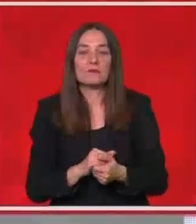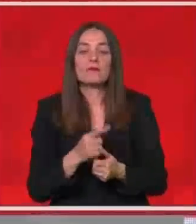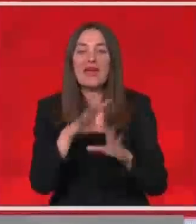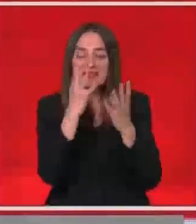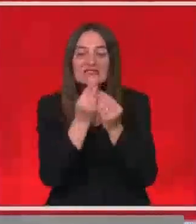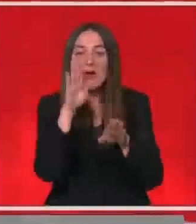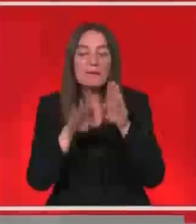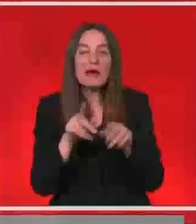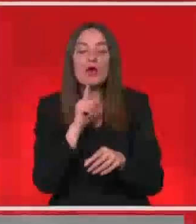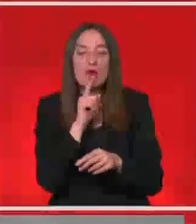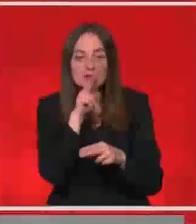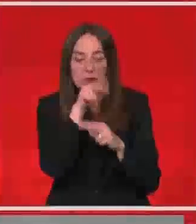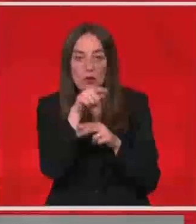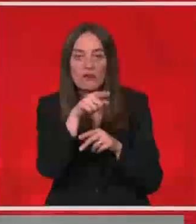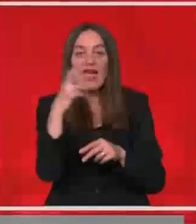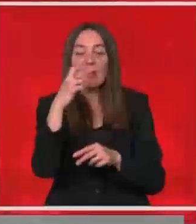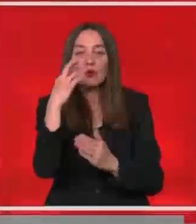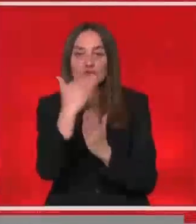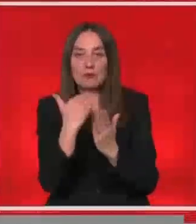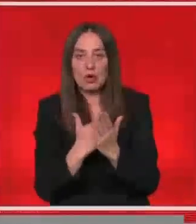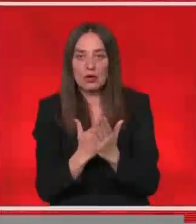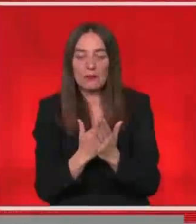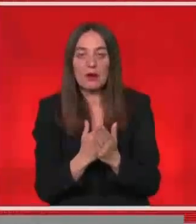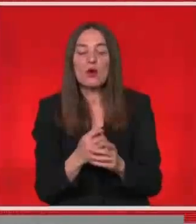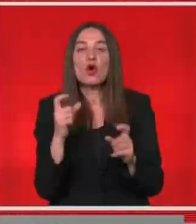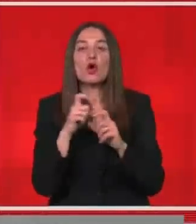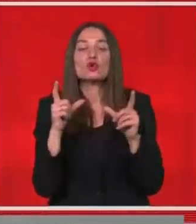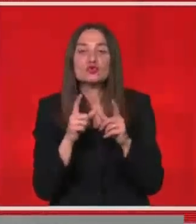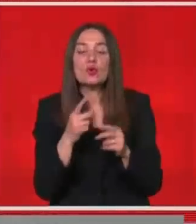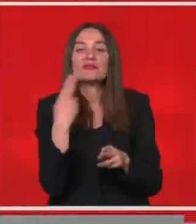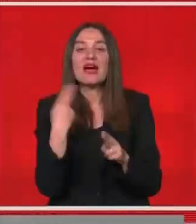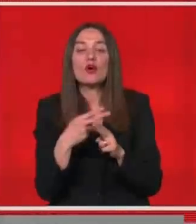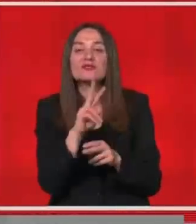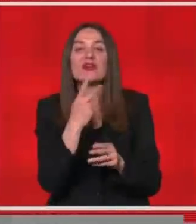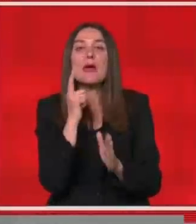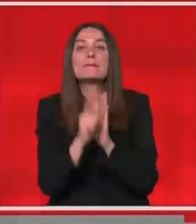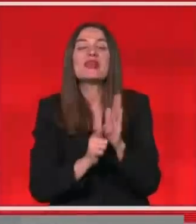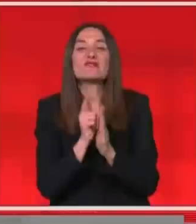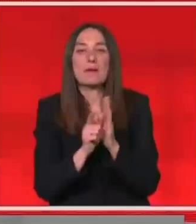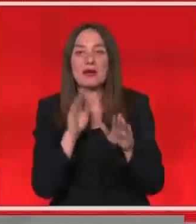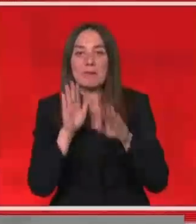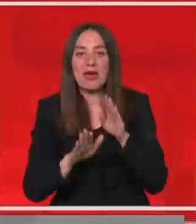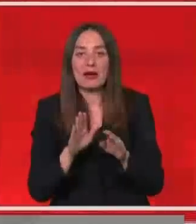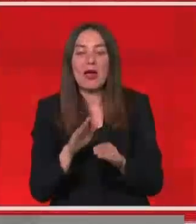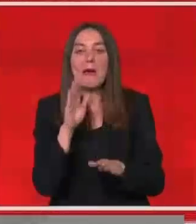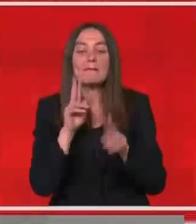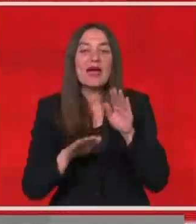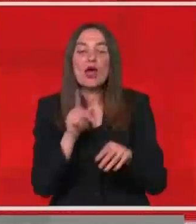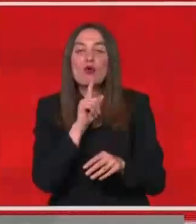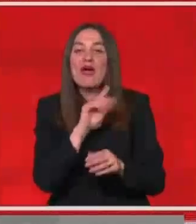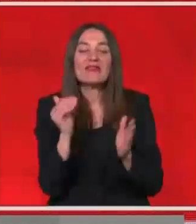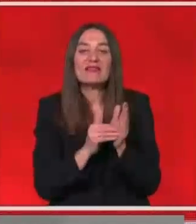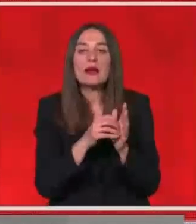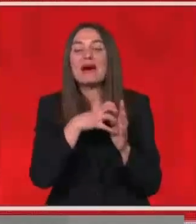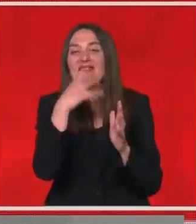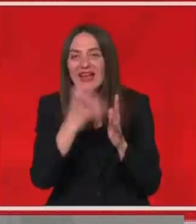sve mere koje su koncipirane u ovom ekonomskom programu su takozvane privremene mere. Mere koje ne bi trebalo da